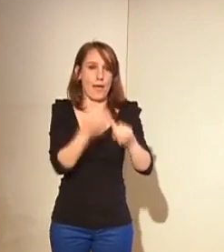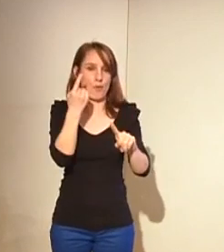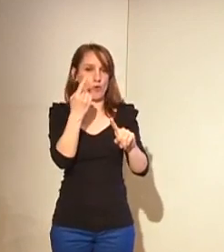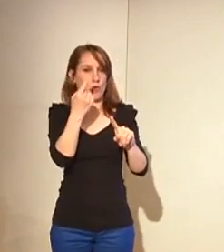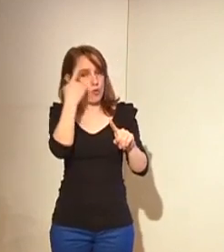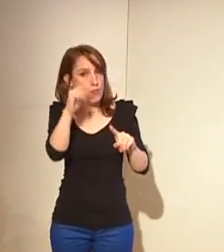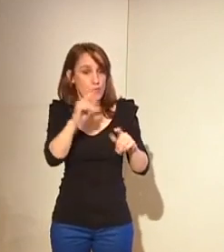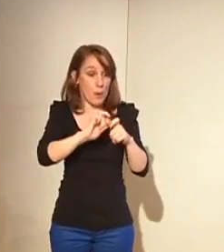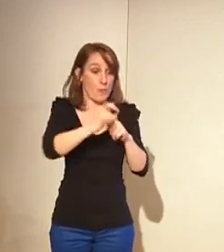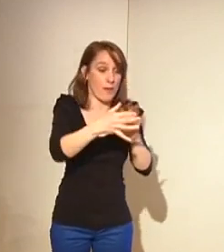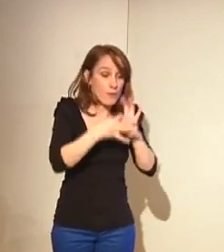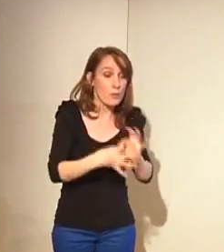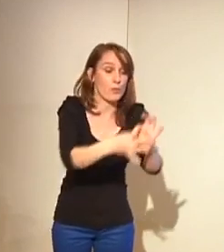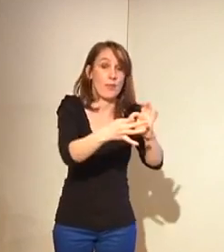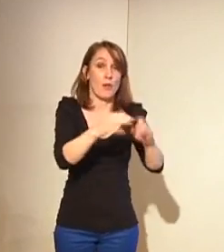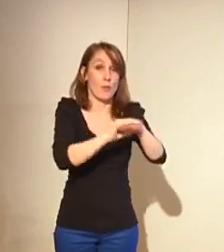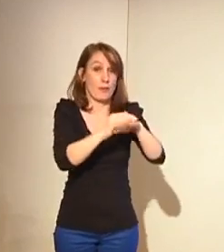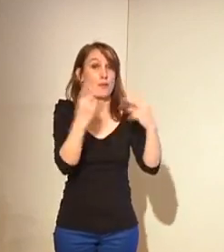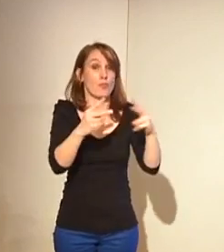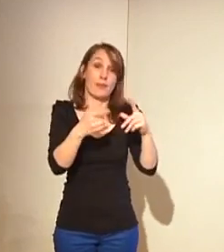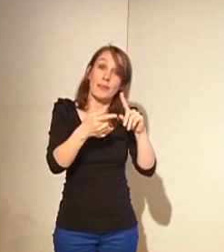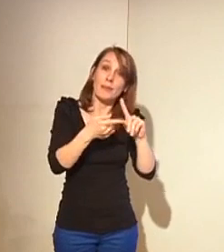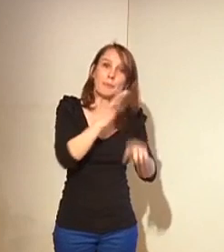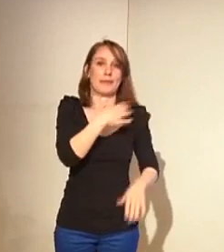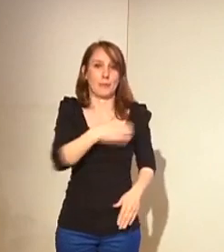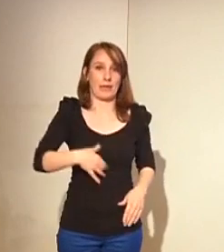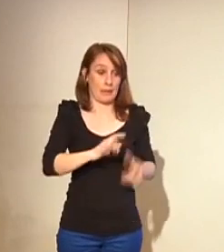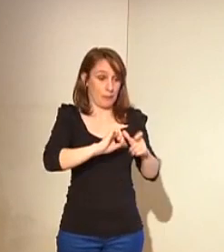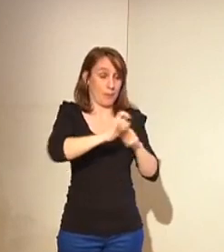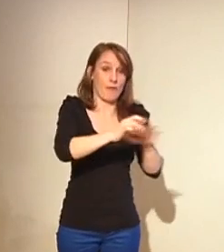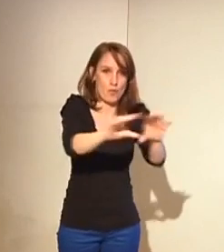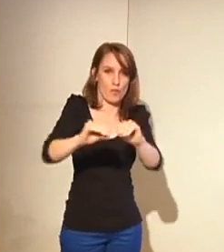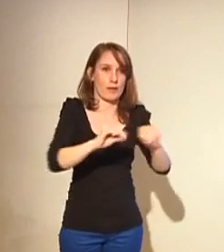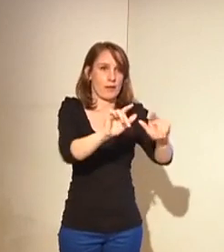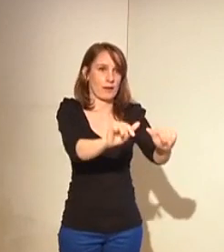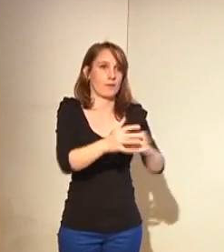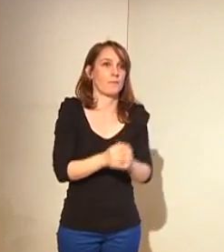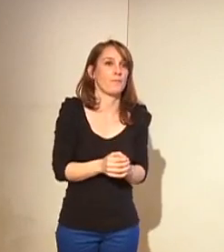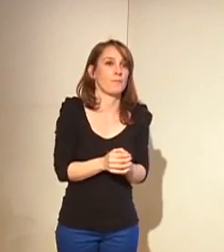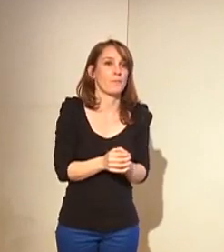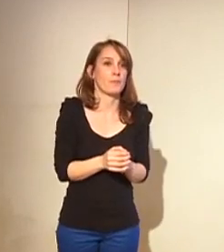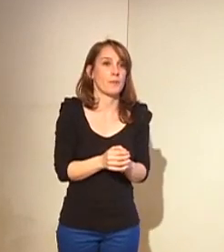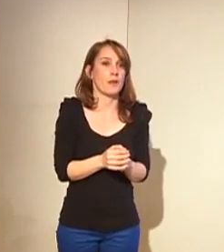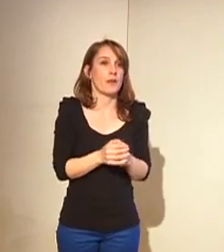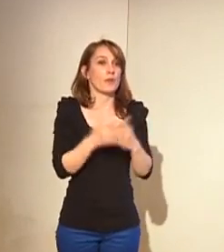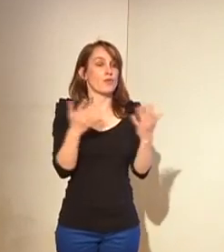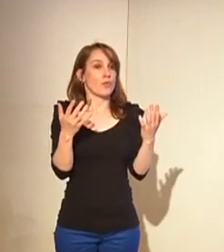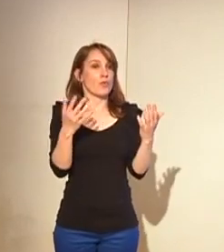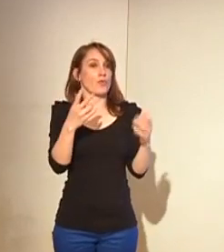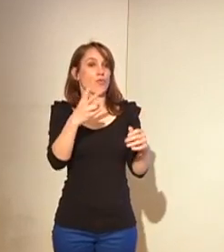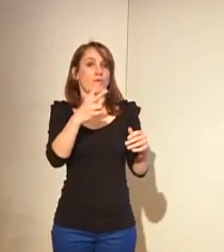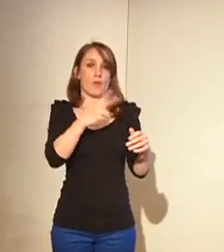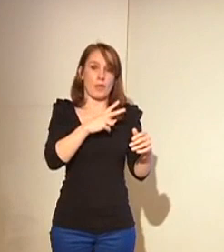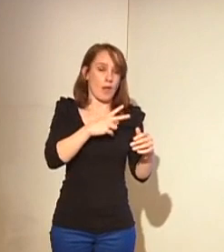la collectivité c'est vrai avec nos deux bailleurs sociaux nos deux sèes d'aménagement les deux sèes